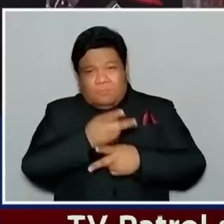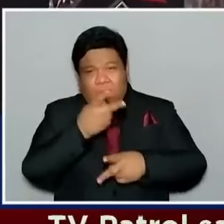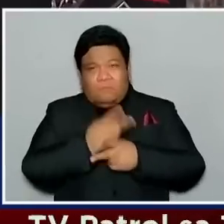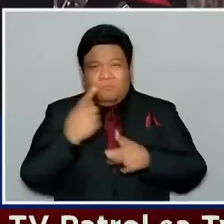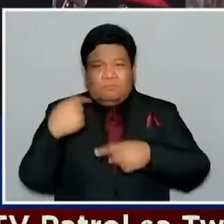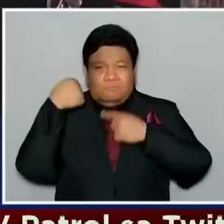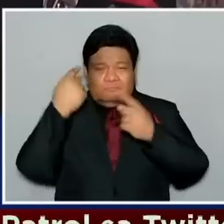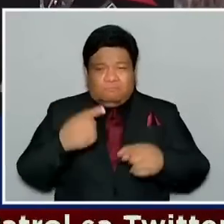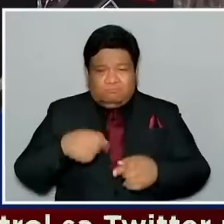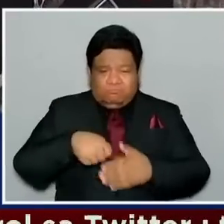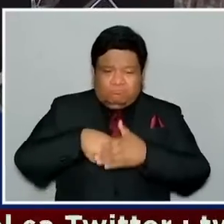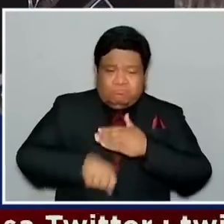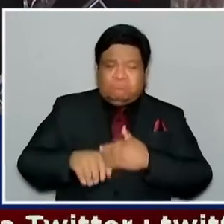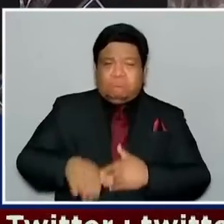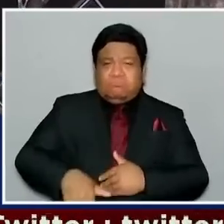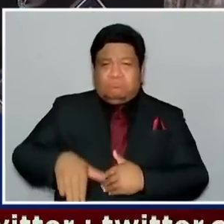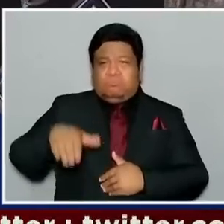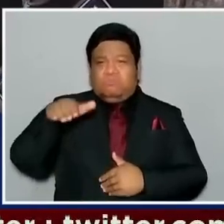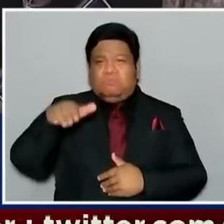yan.